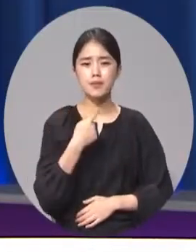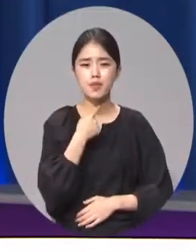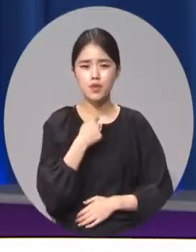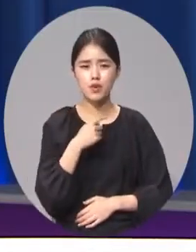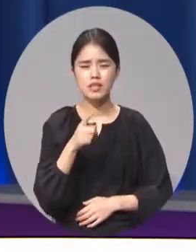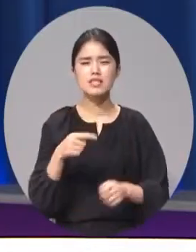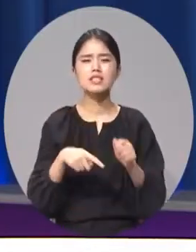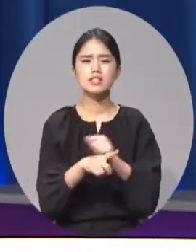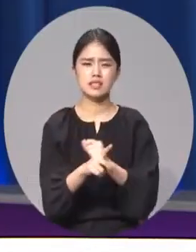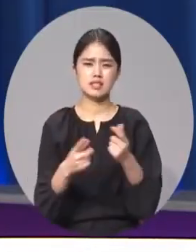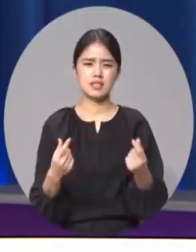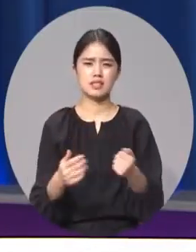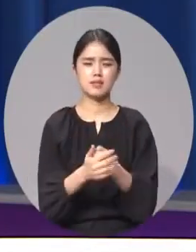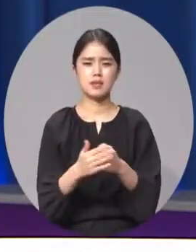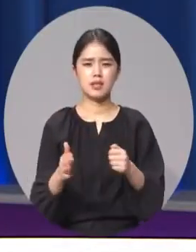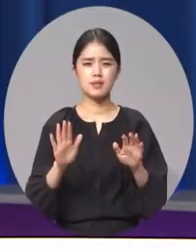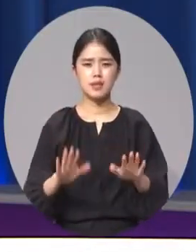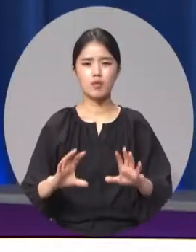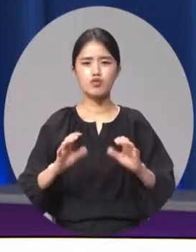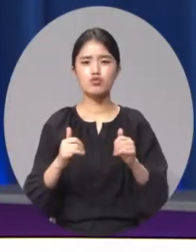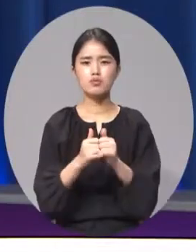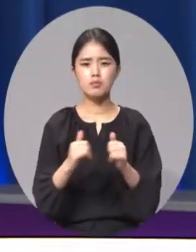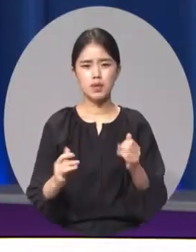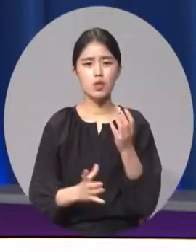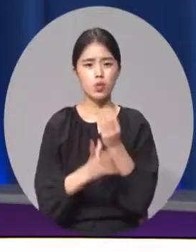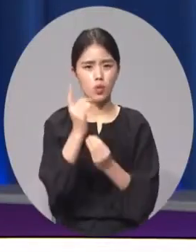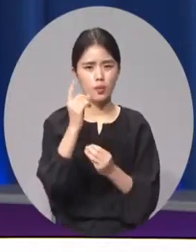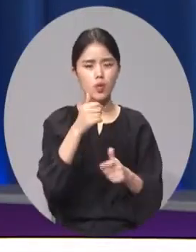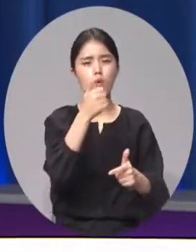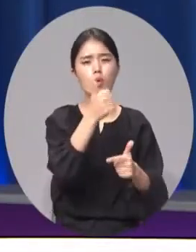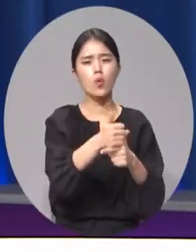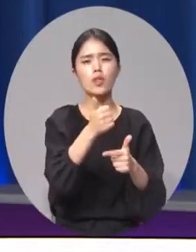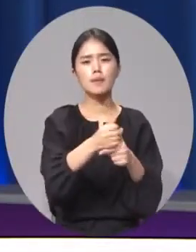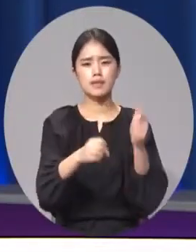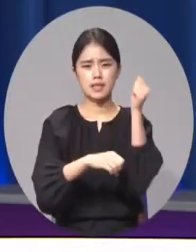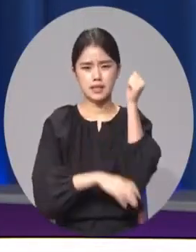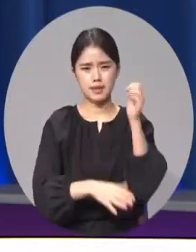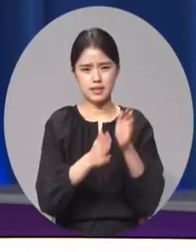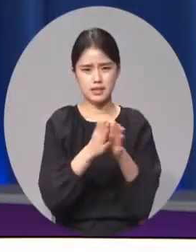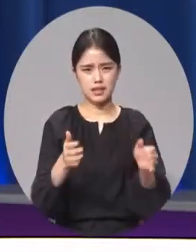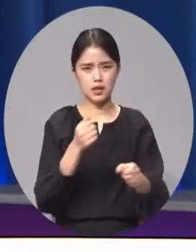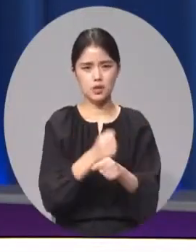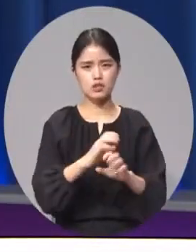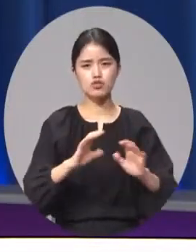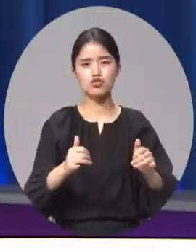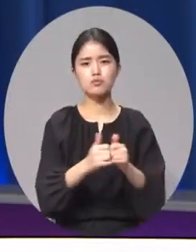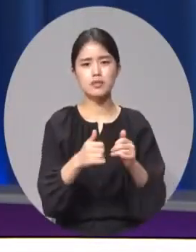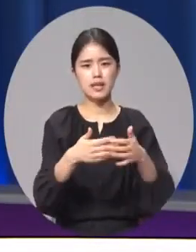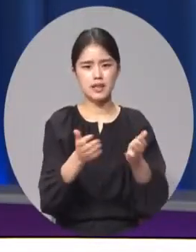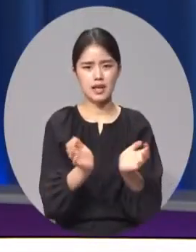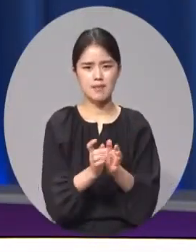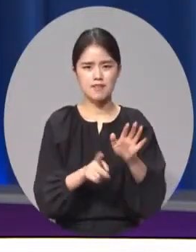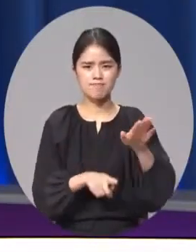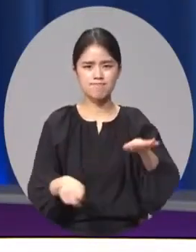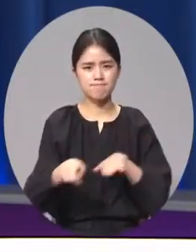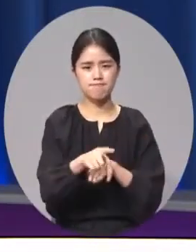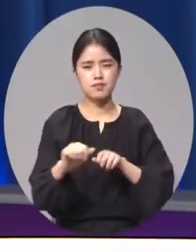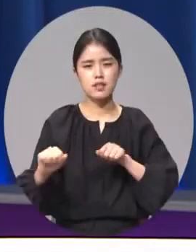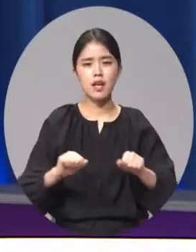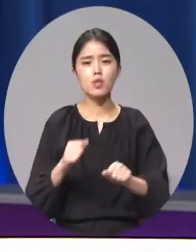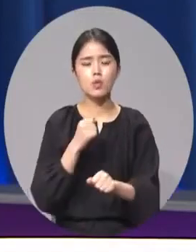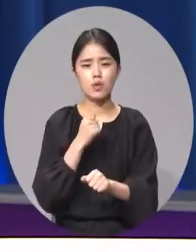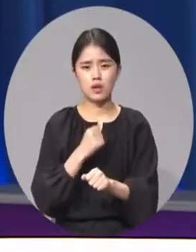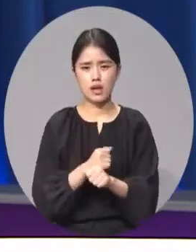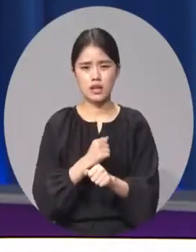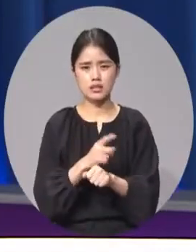그런 뜻에서 이번 국민 통합 또 호남을 기반으로 하는 국내 회당이 앞장서서 해당하는 그런